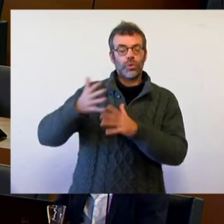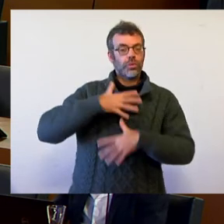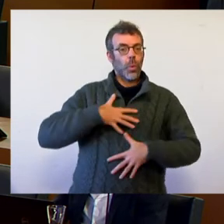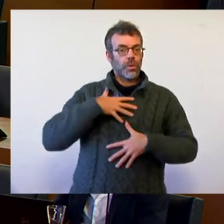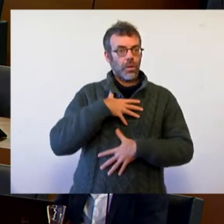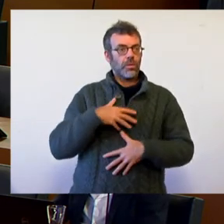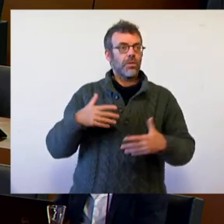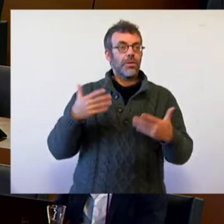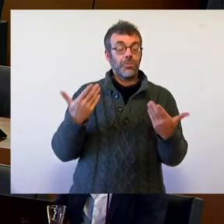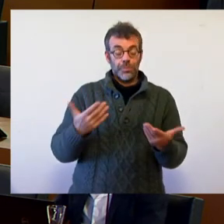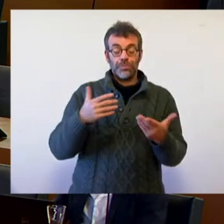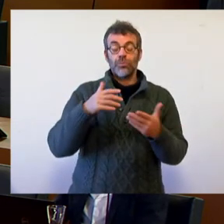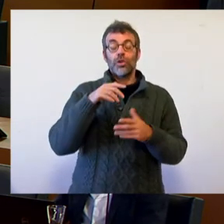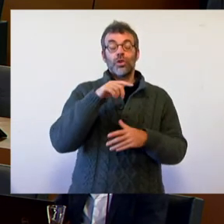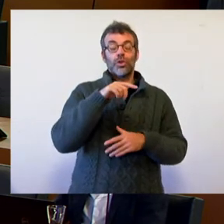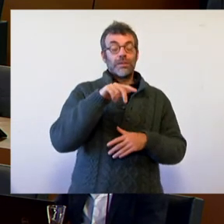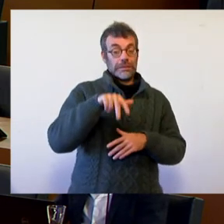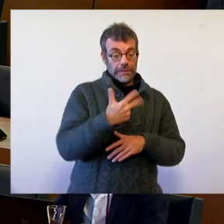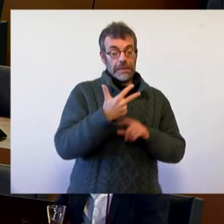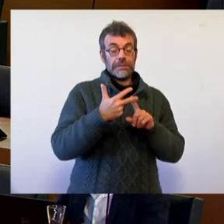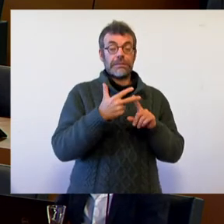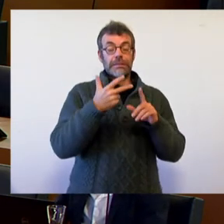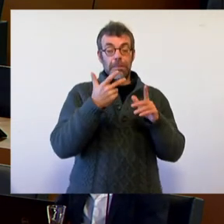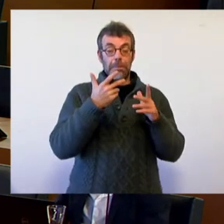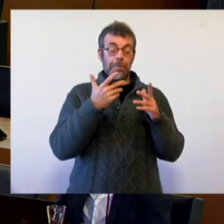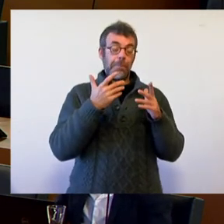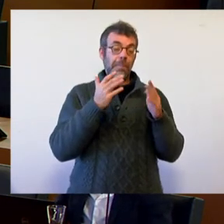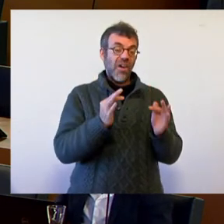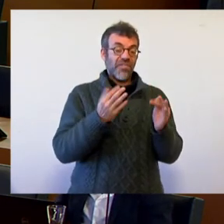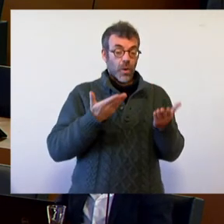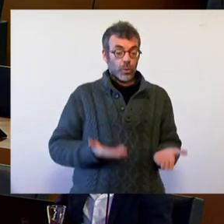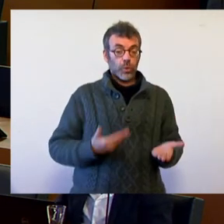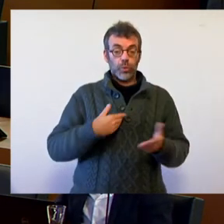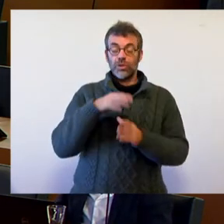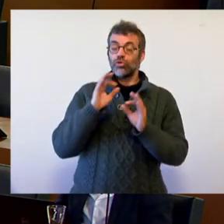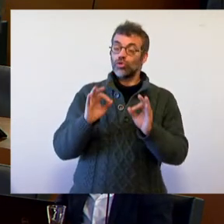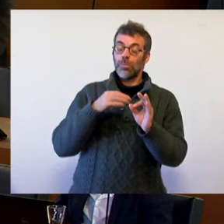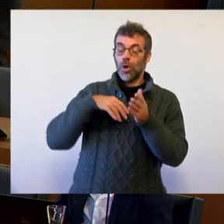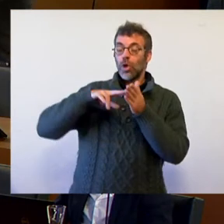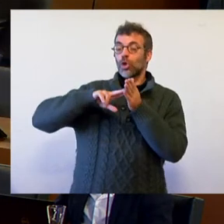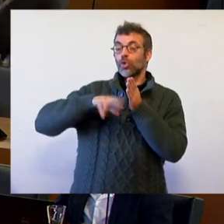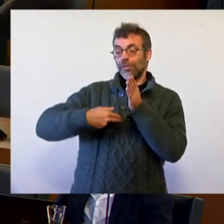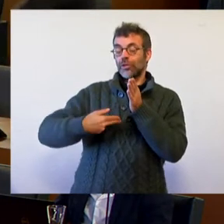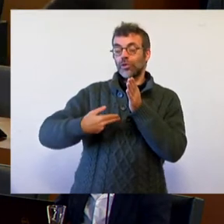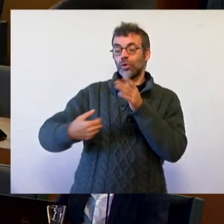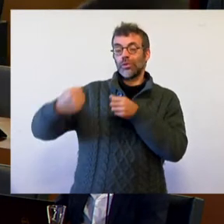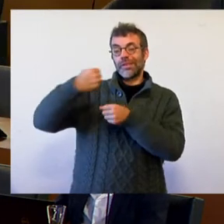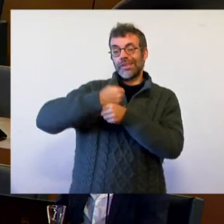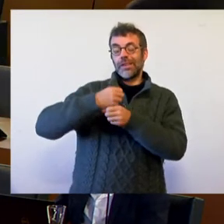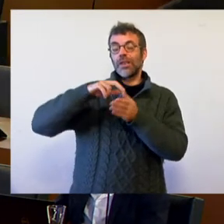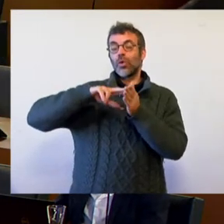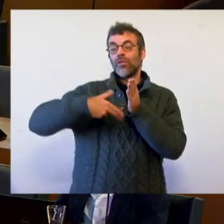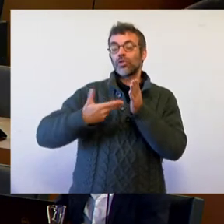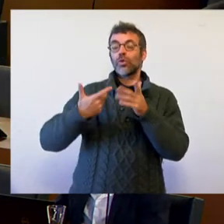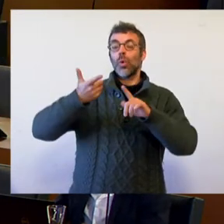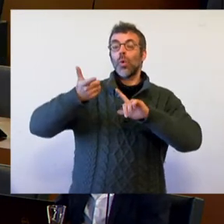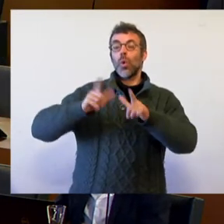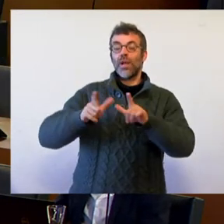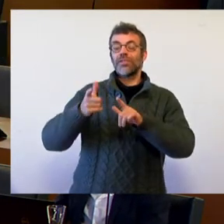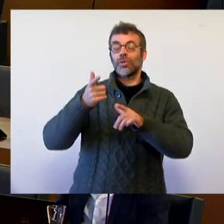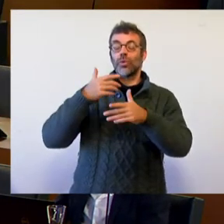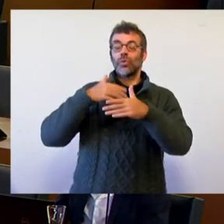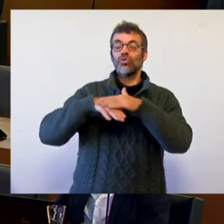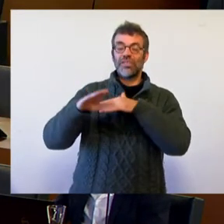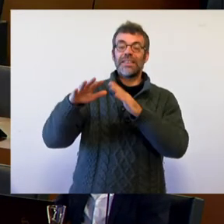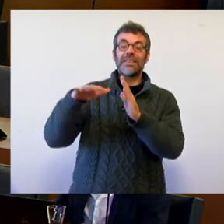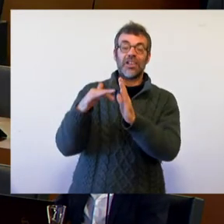soumets aujourd'hui s'inscrit dans cette volonté de soutien en proposant une convention de location aux locaux de la crèche Tom Pouce. Alors au-delà du